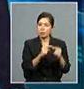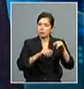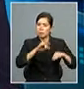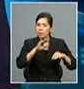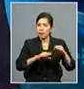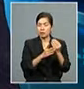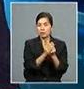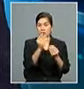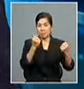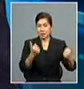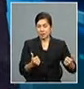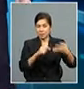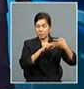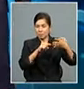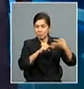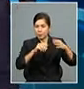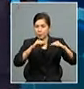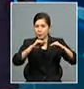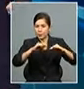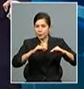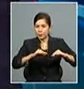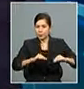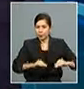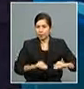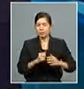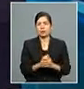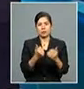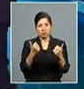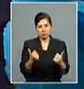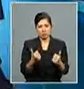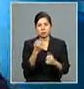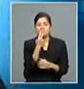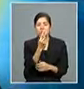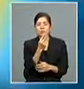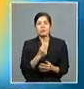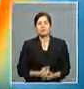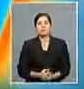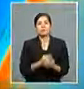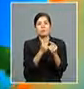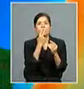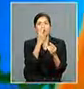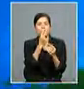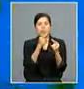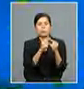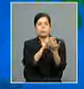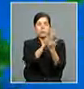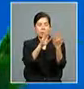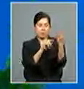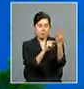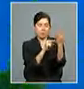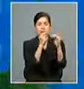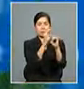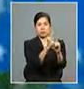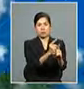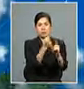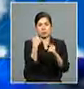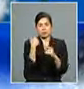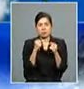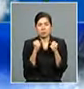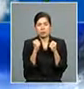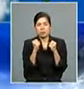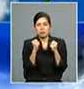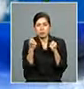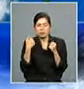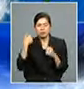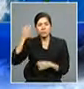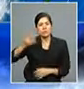าห์ความหนาวเย็นจะคลี่คลายและตอนนี้สัญญาณได้ปรากฏแล้วนะครับจากกราฟิกข้อมูลอากาศข่าวข่าว3ครับวันนี้ลิ่มของความกดอากาศสูงหรือมวลอ